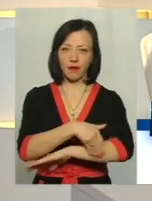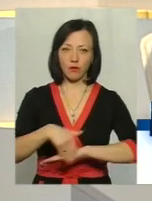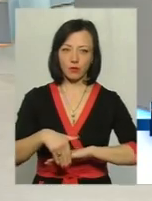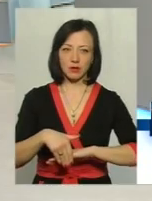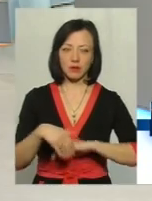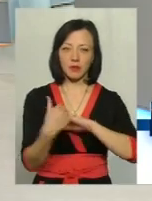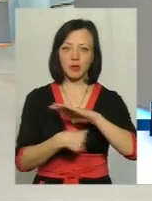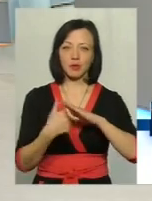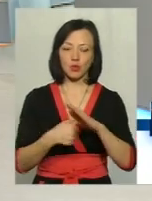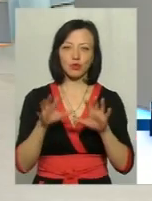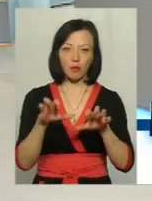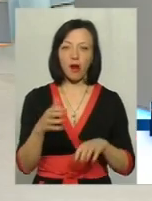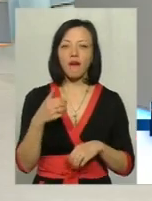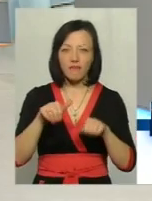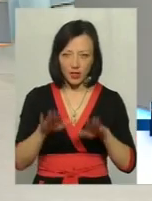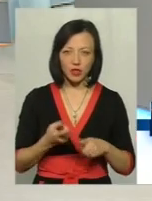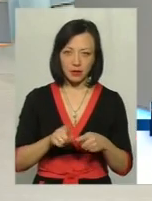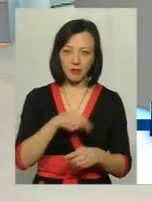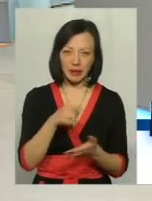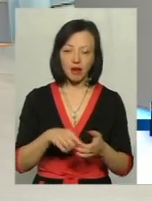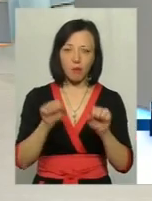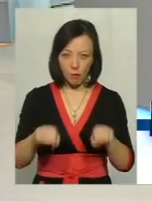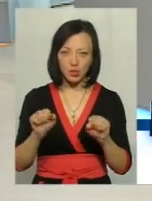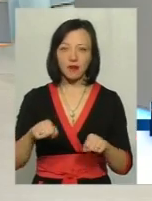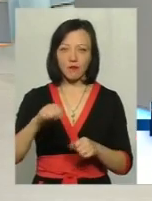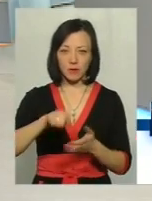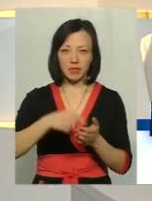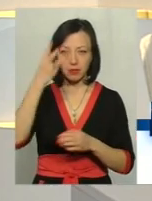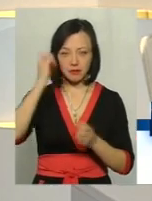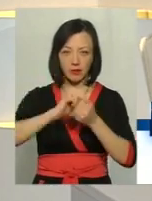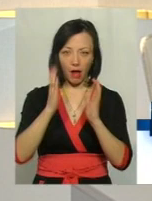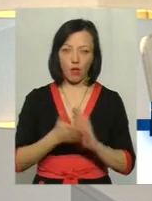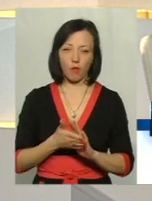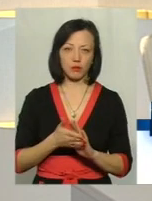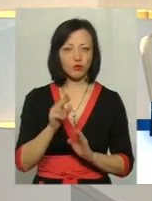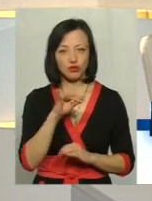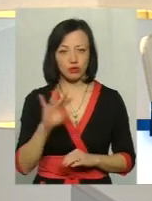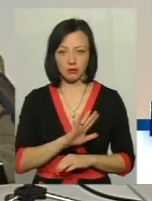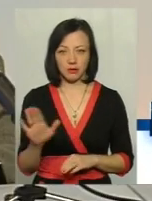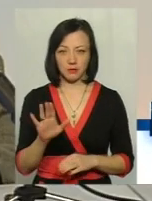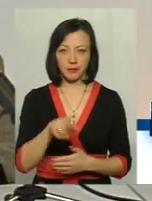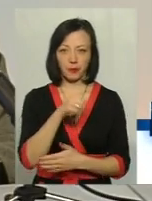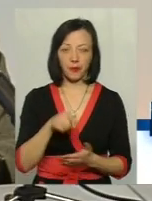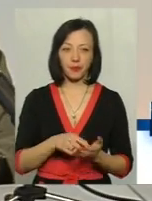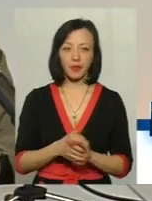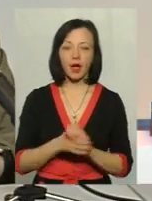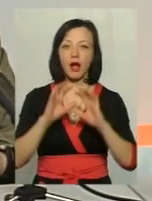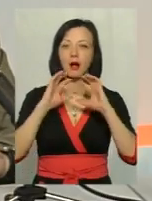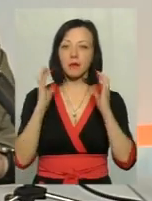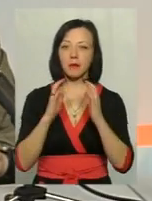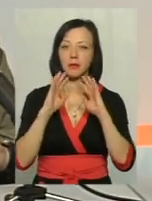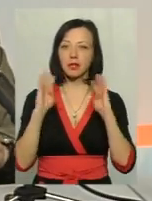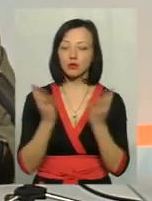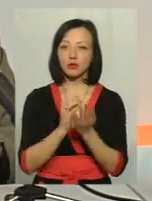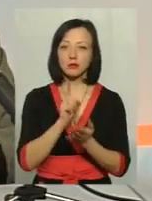взагалі безпритульних собак. Вирішити це питання можливо в місті загалом кардинально чи ні? Притулок, який буде